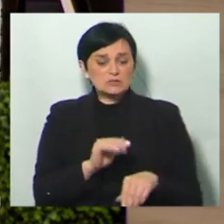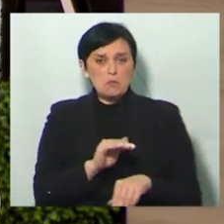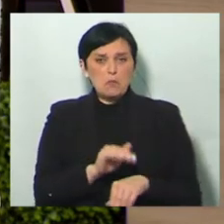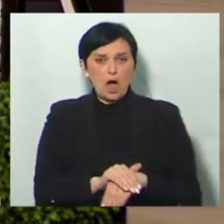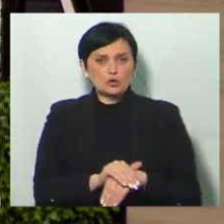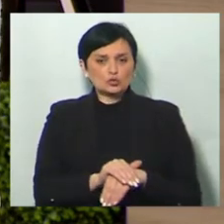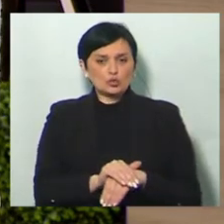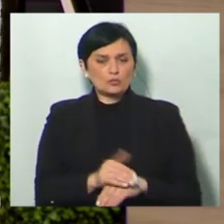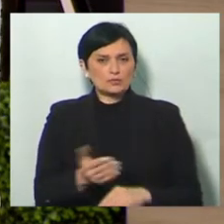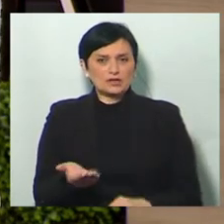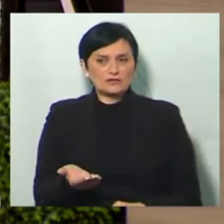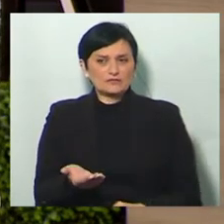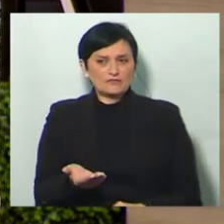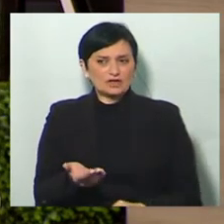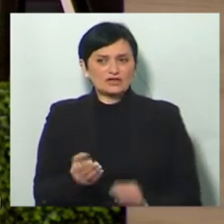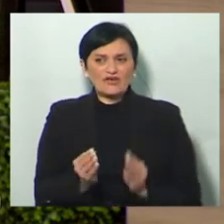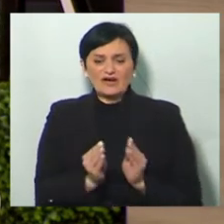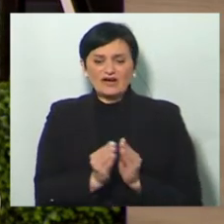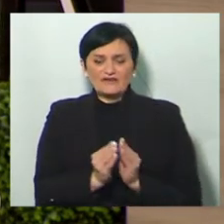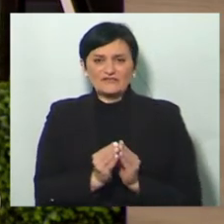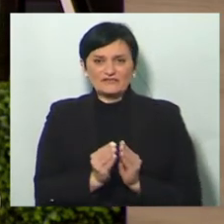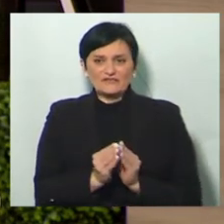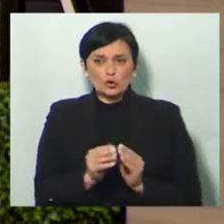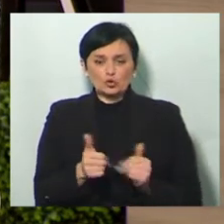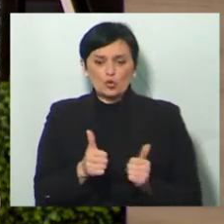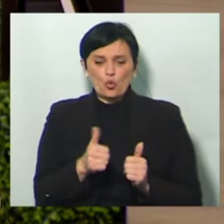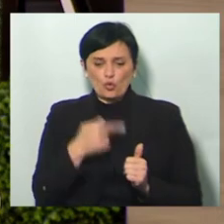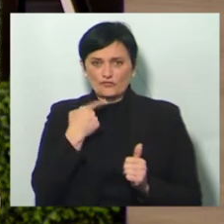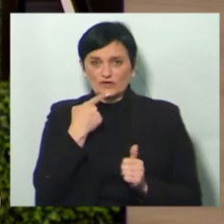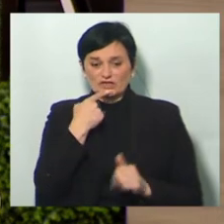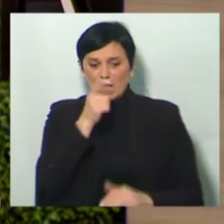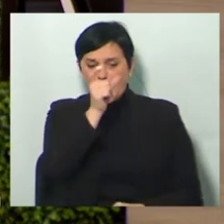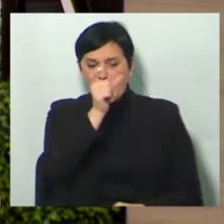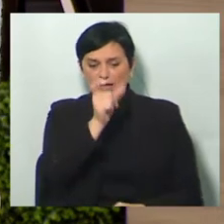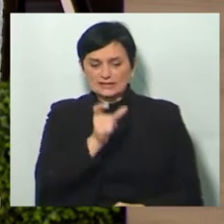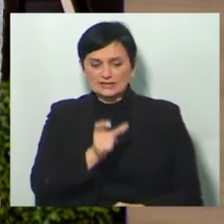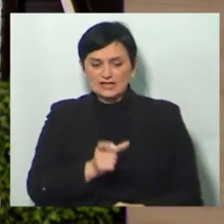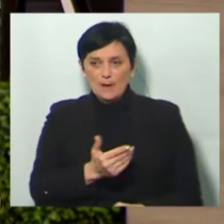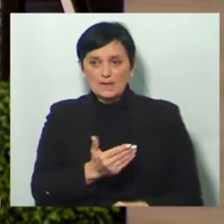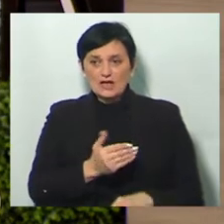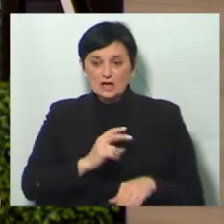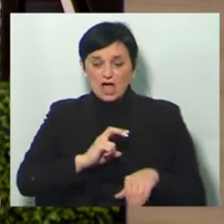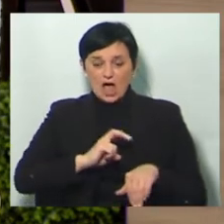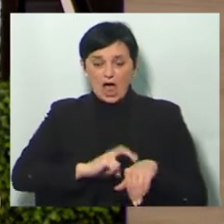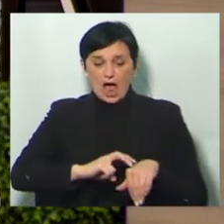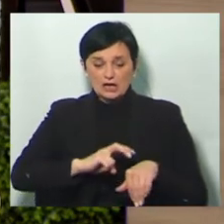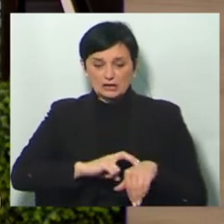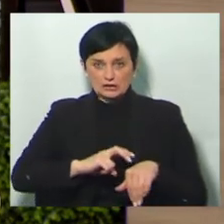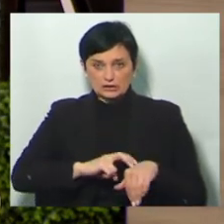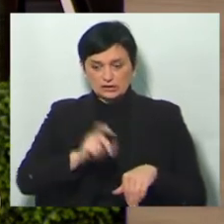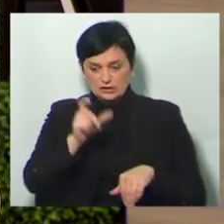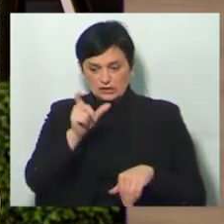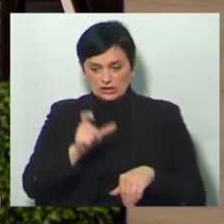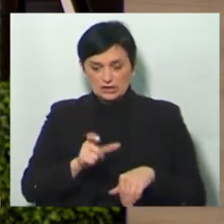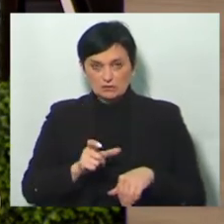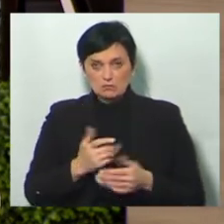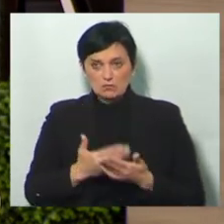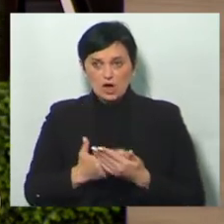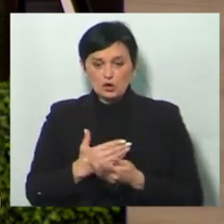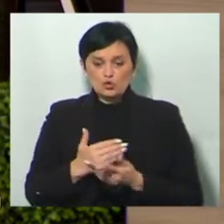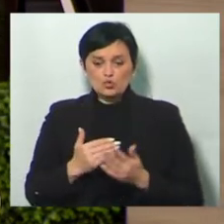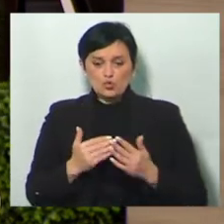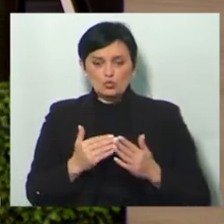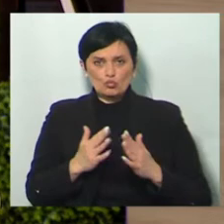ფაქტობრივად იგივე როგორც თქვა შეიძლება ადამიანი იყოს ექიმი და მოხდეს კონდეს